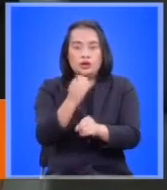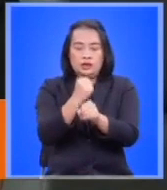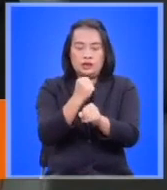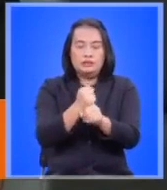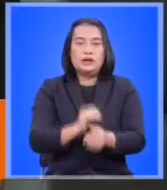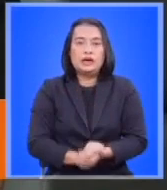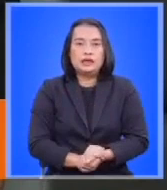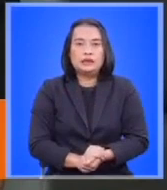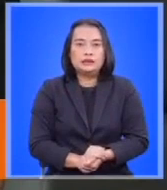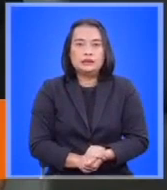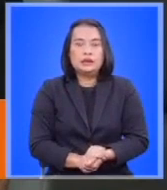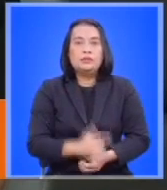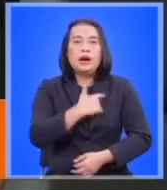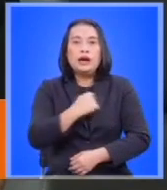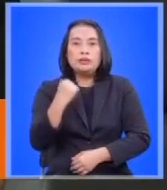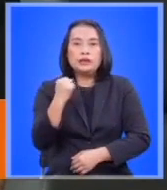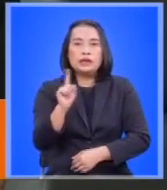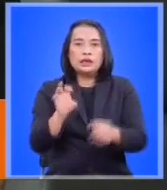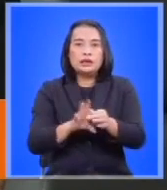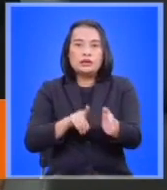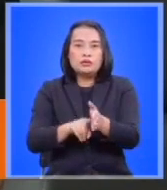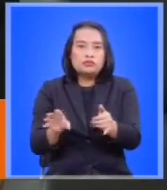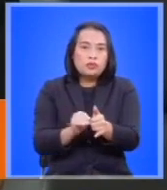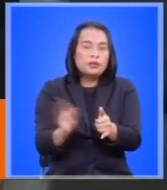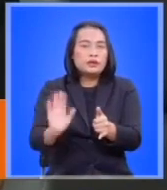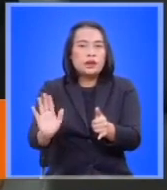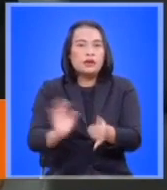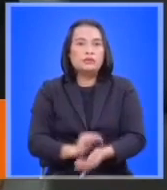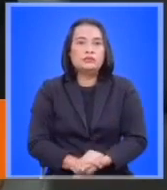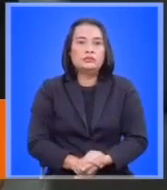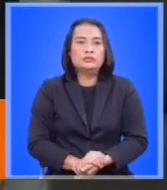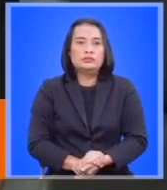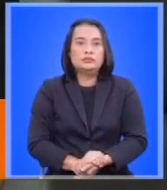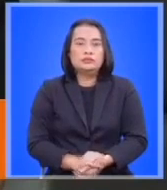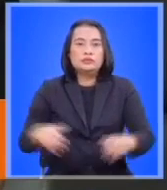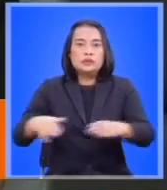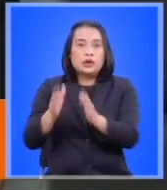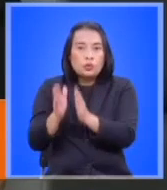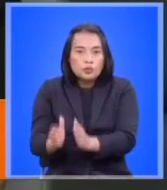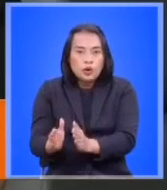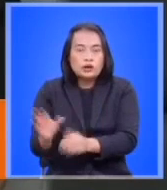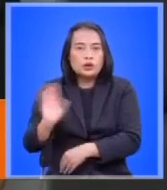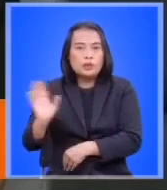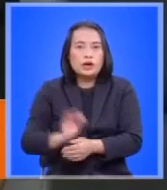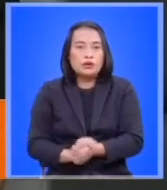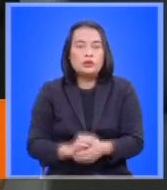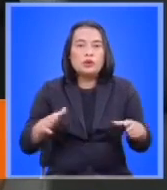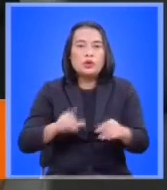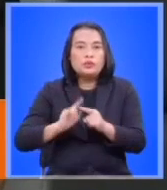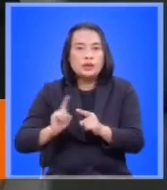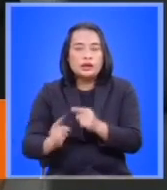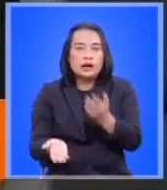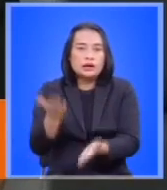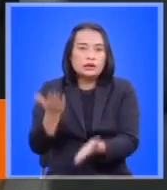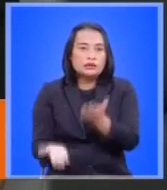จนะครับว่าจะไม่นำในเรื่องของโรคติดต่อนะครับไม่ว่าจะเป็นจากกลุ่มคนนะครับหรือคณะ